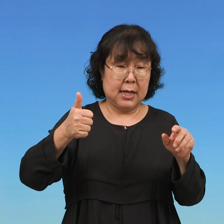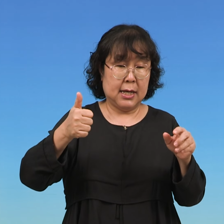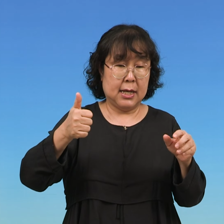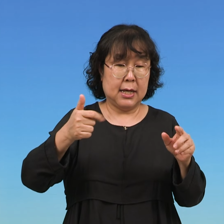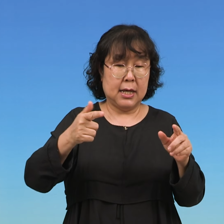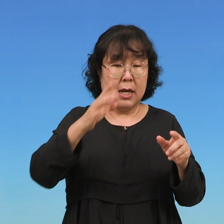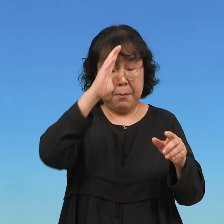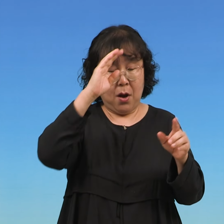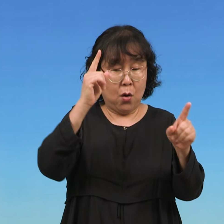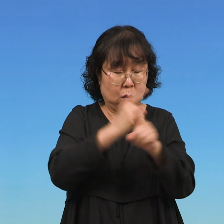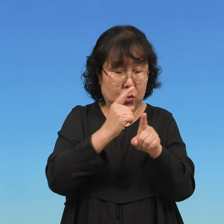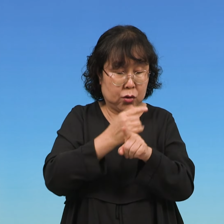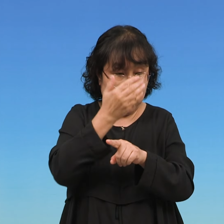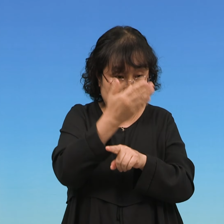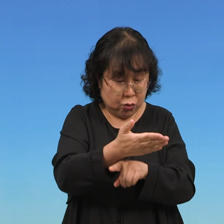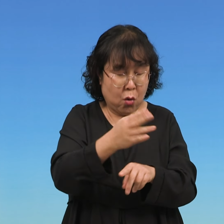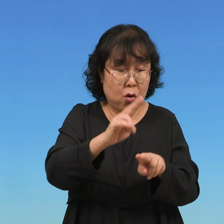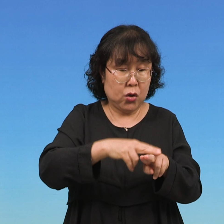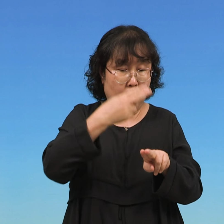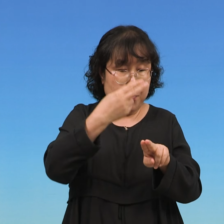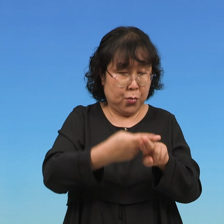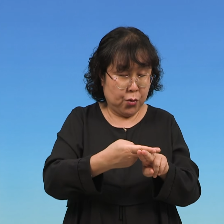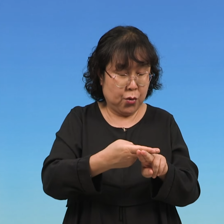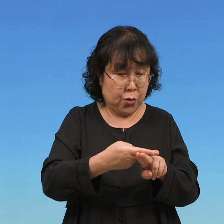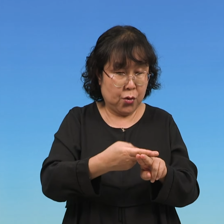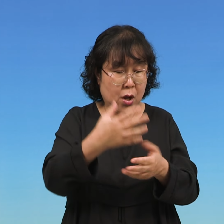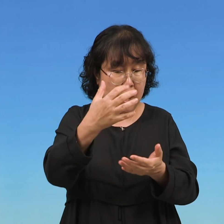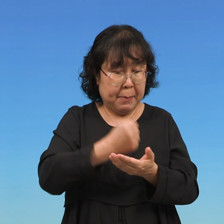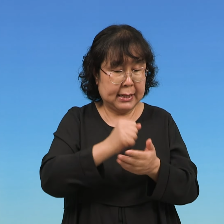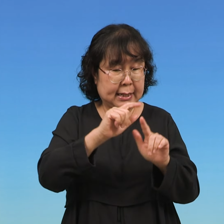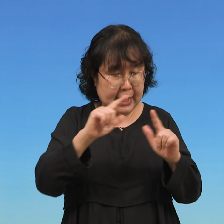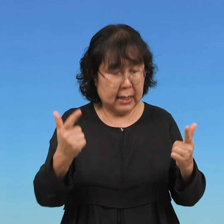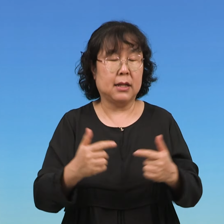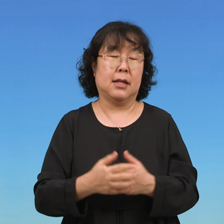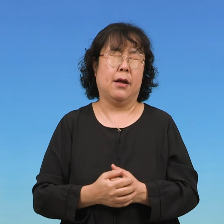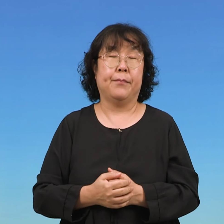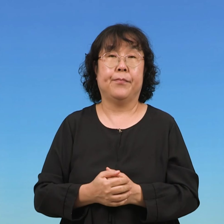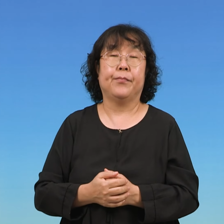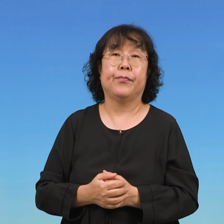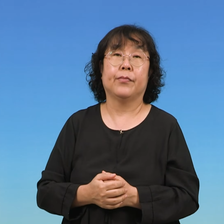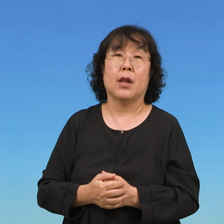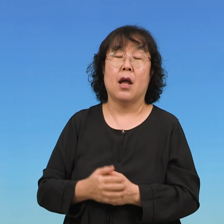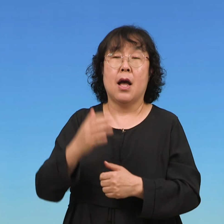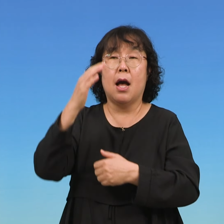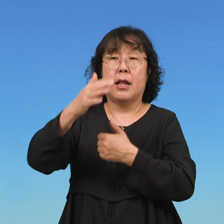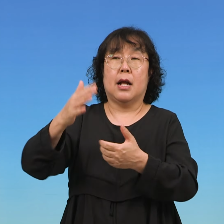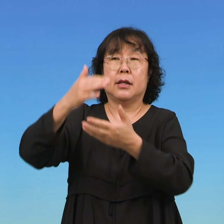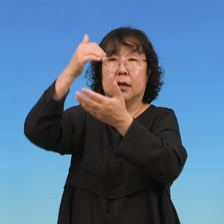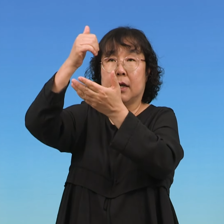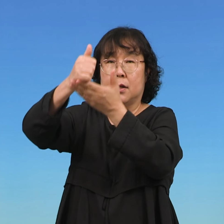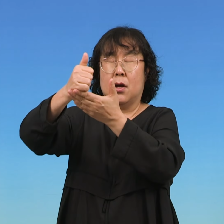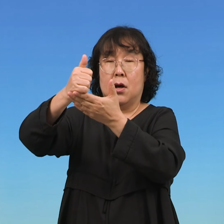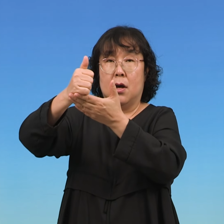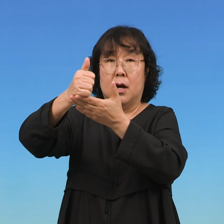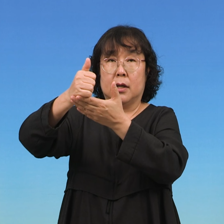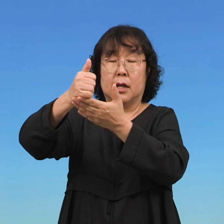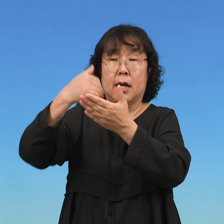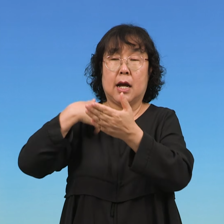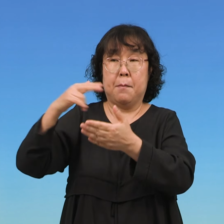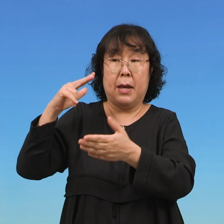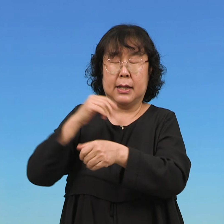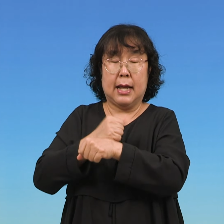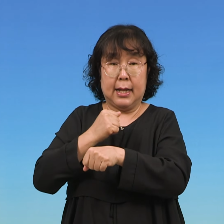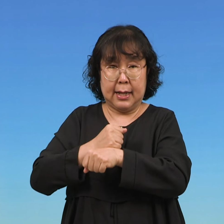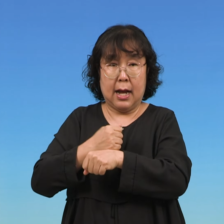나만에게 면하여 주고 그가 가지고 온 것을 그의 손에서 받지 아니하였도다 여호와께서 살아계심을